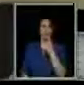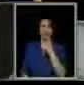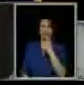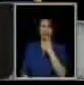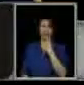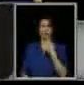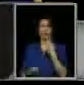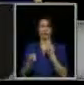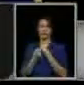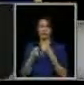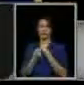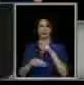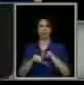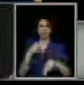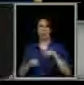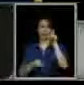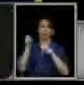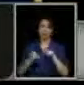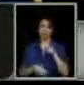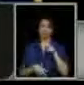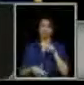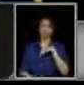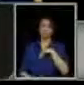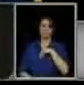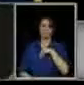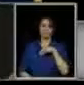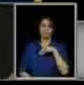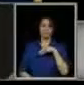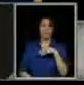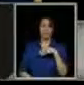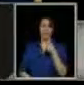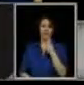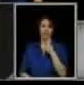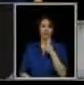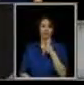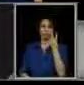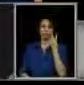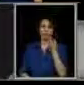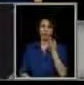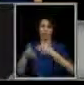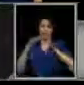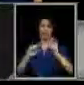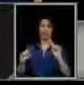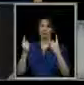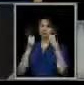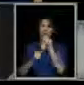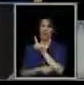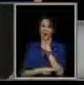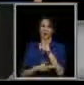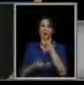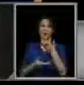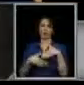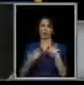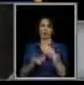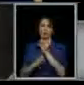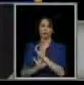אז בדוח. במרבית המקרים שנבדקו לא קיימה הקרן חלק ניכר מהפעולות המתחייבות מסל הטיפול. הרכז הטיפולי לא נפגש עם החסוי,